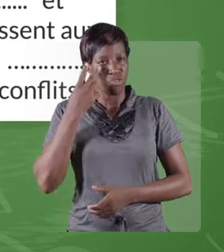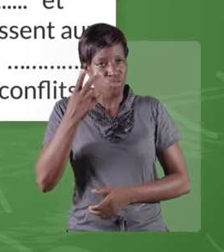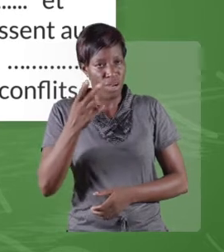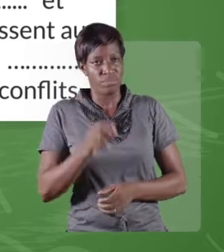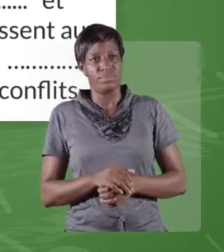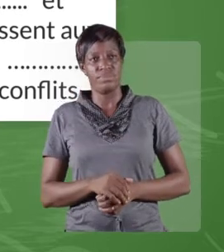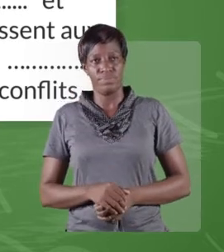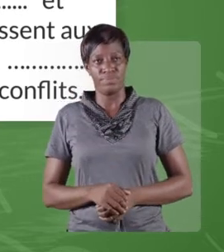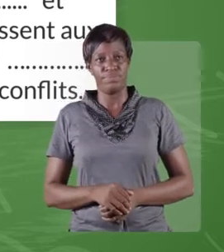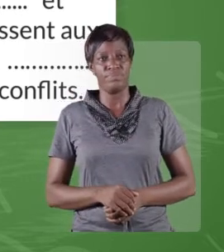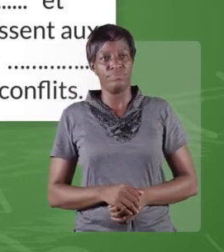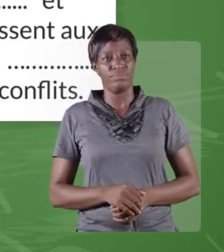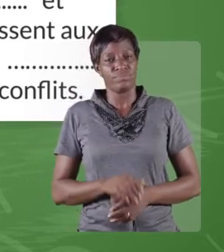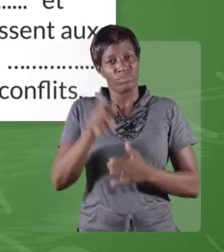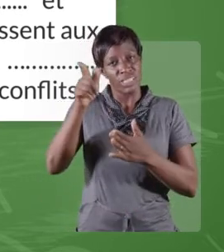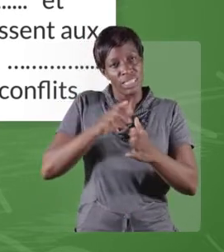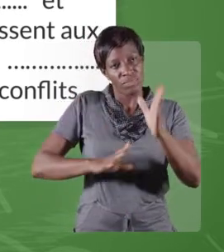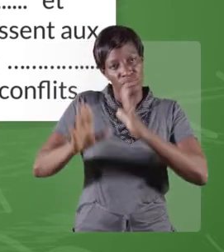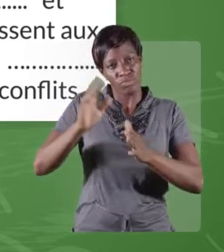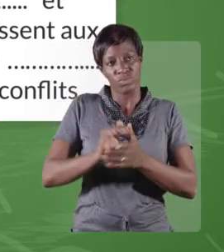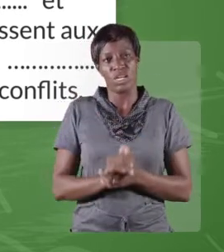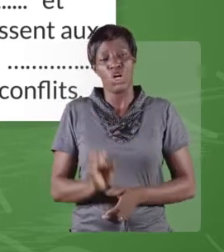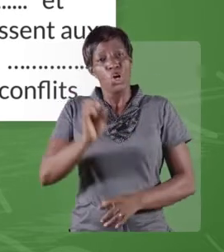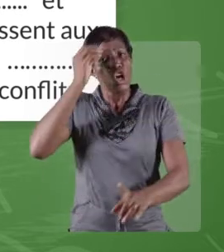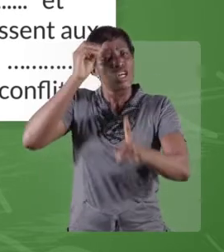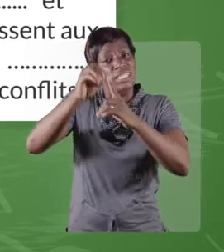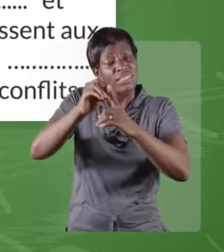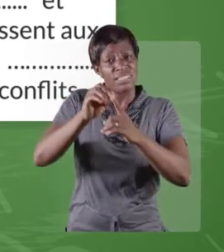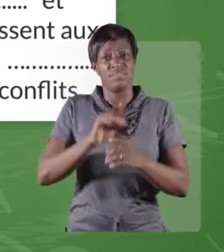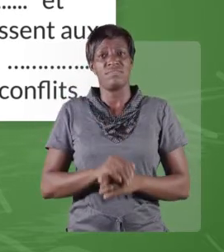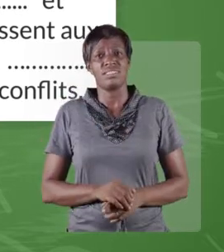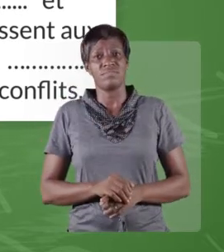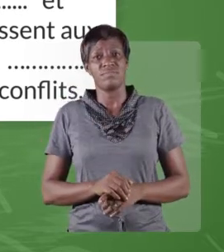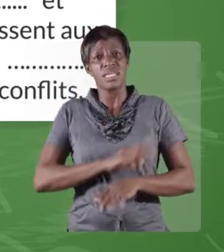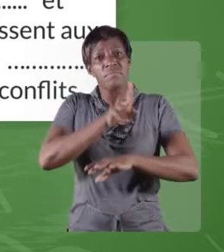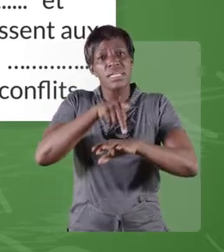à San Francisco. Son objectif principal est